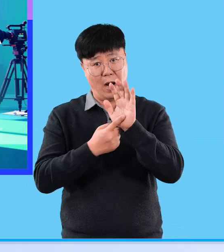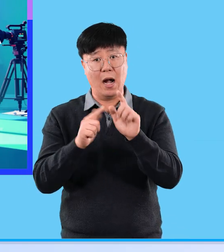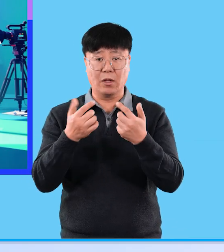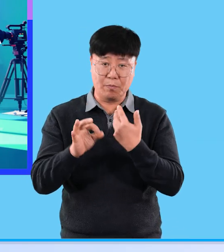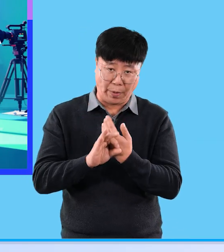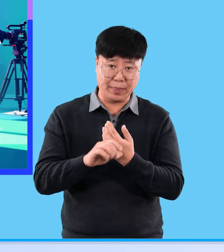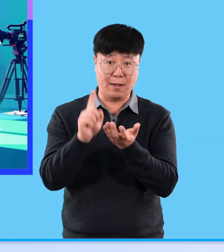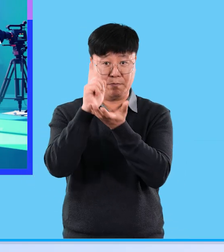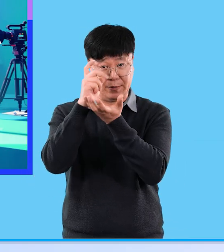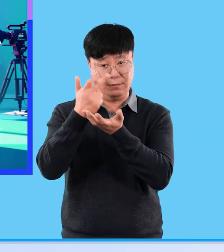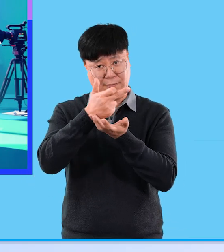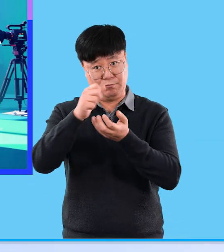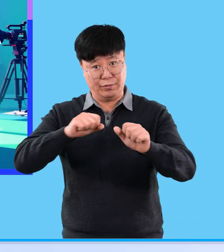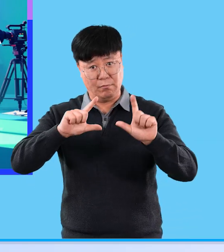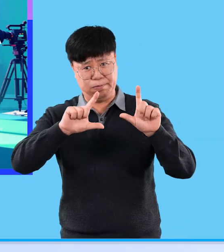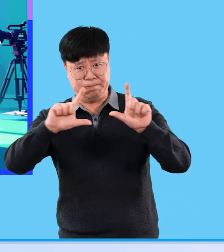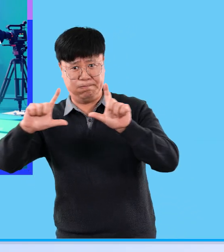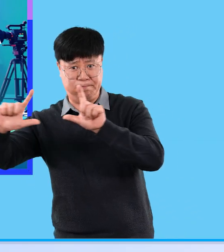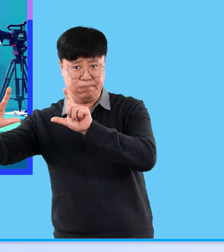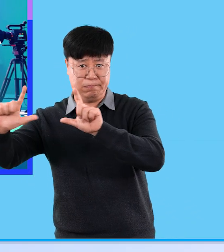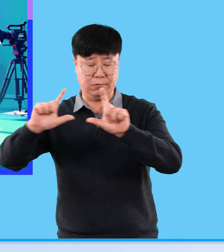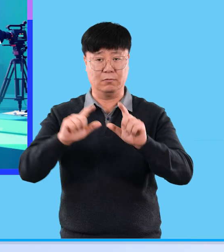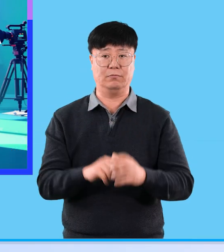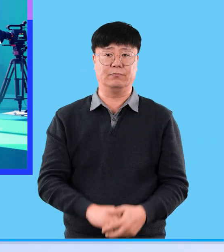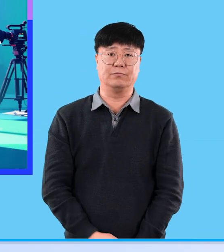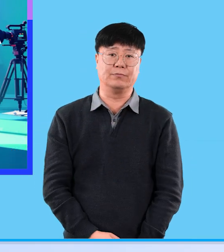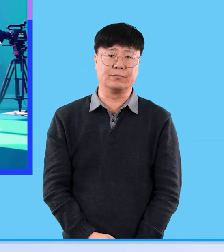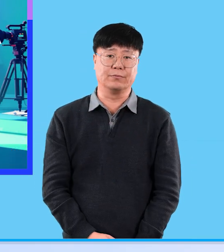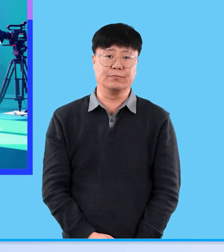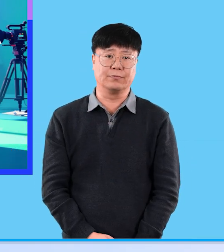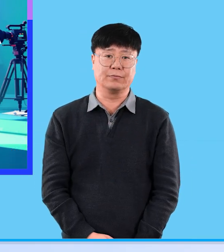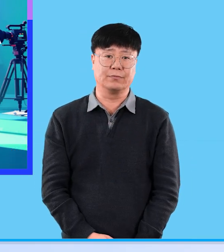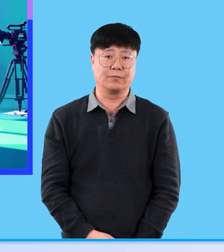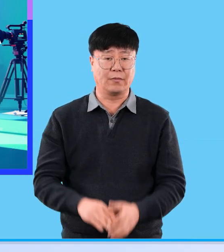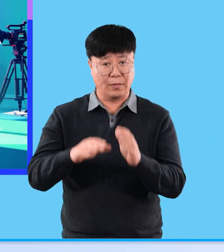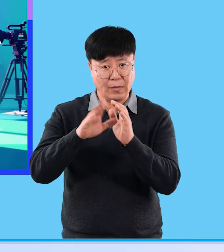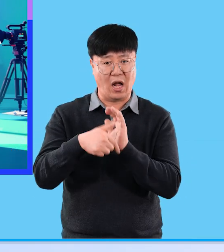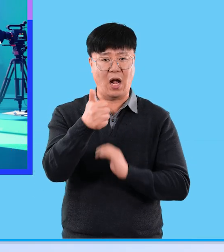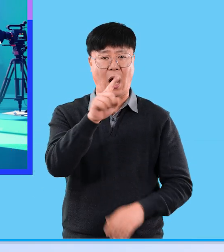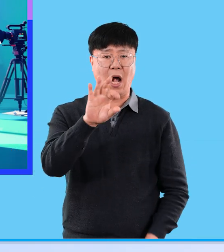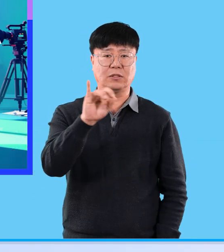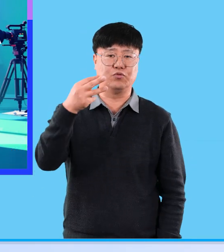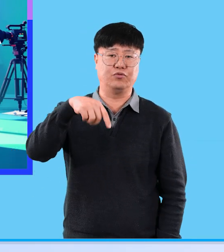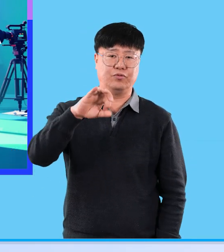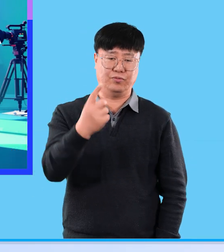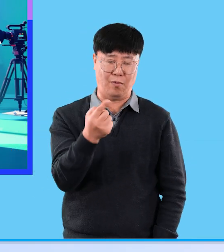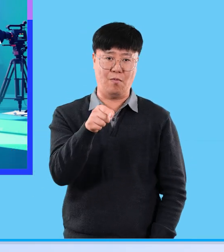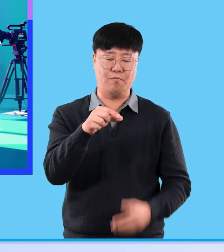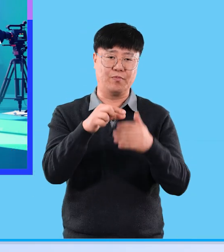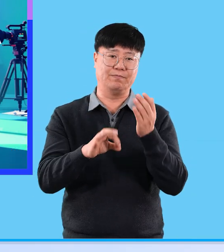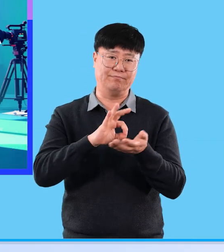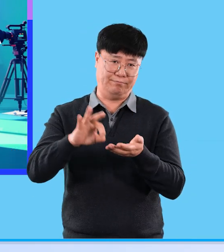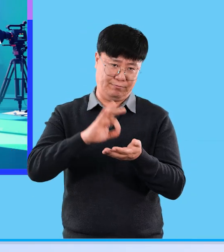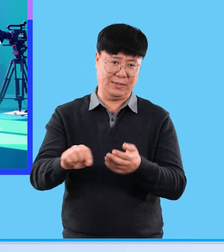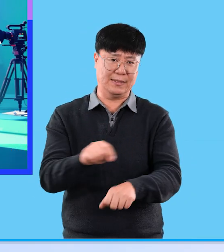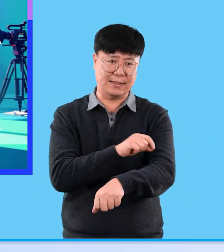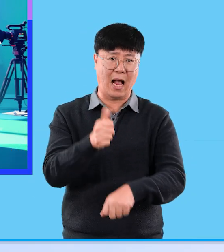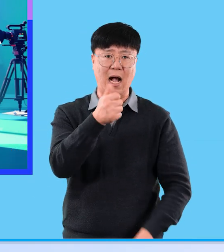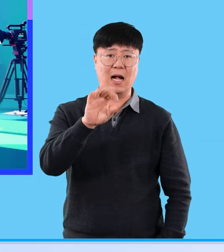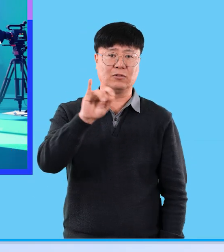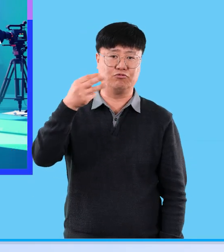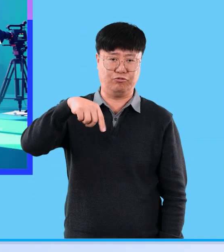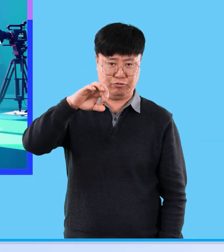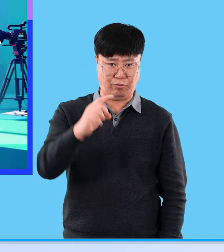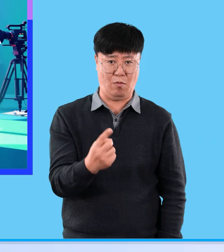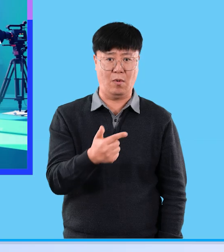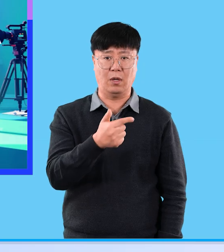들어간다 아니면 카메라를 크게 움직여 줘야 된다라고 할 때는 하이로를 쓰게 됩니다. 특히 하이로는